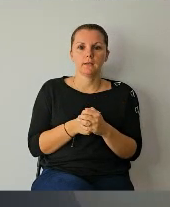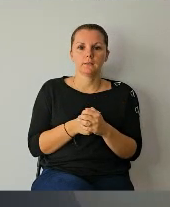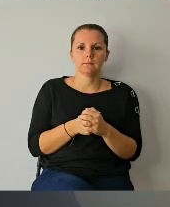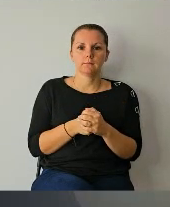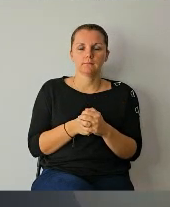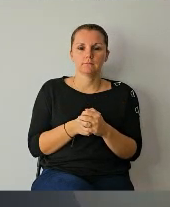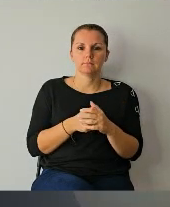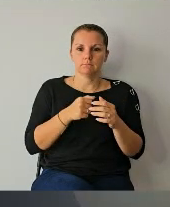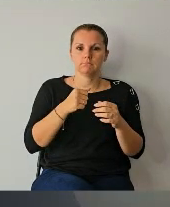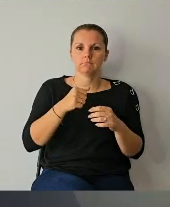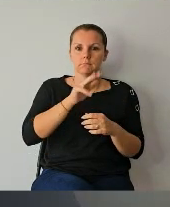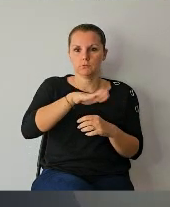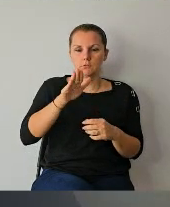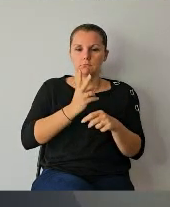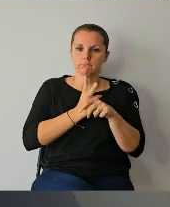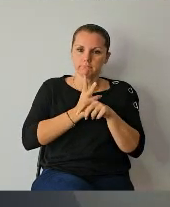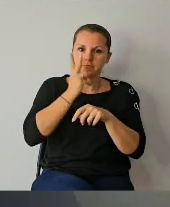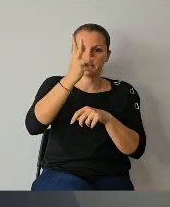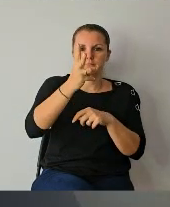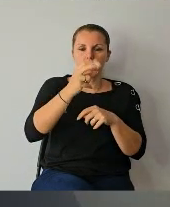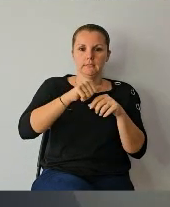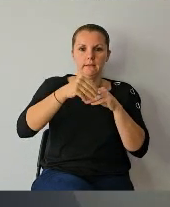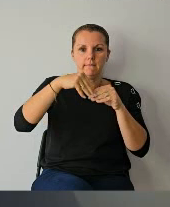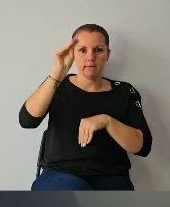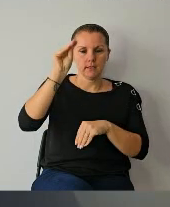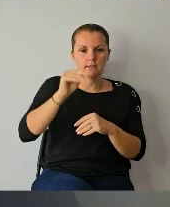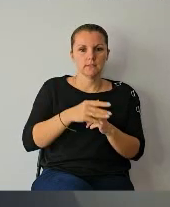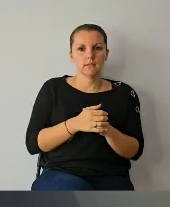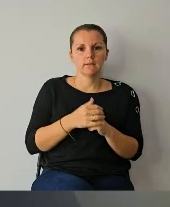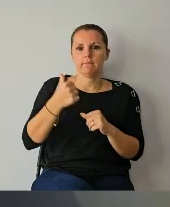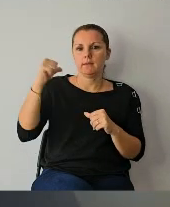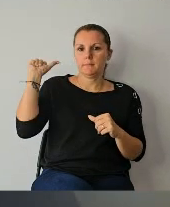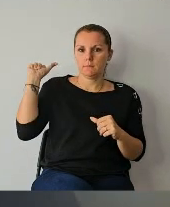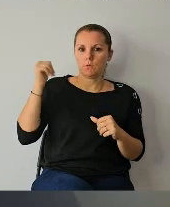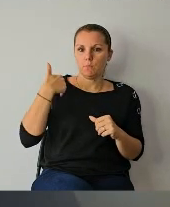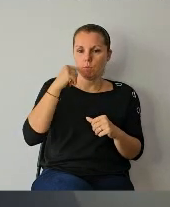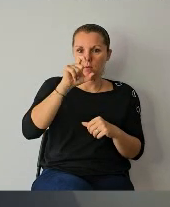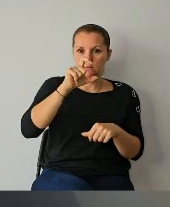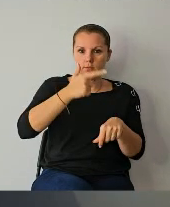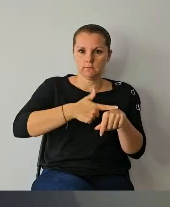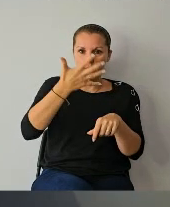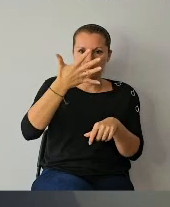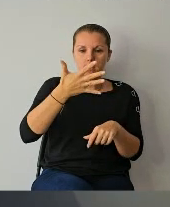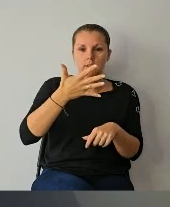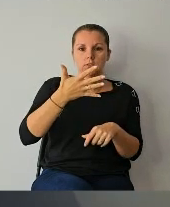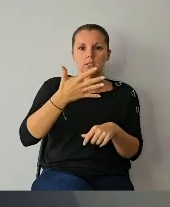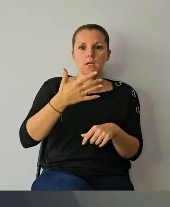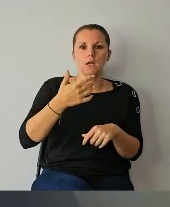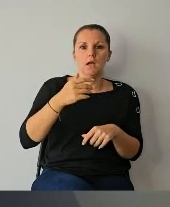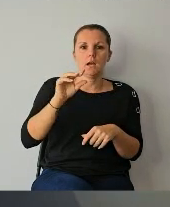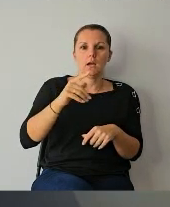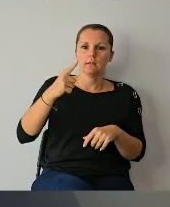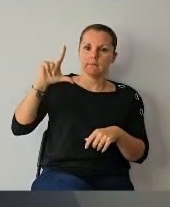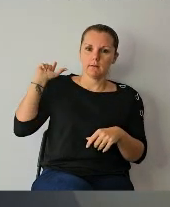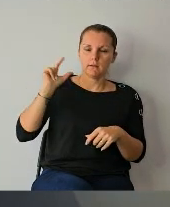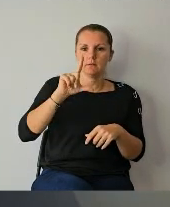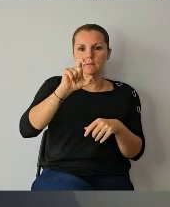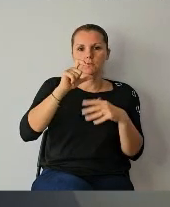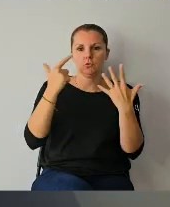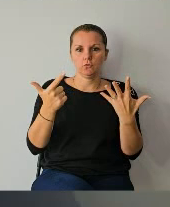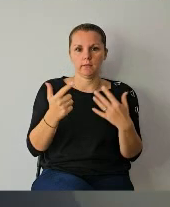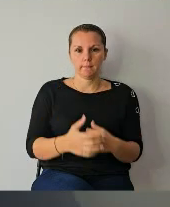2021-2022 wzrosła ta liczba. Jest w tamtym roku było 225, a w poprzednim roku szkolnym